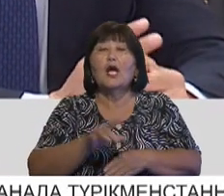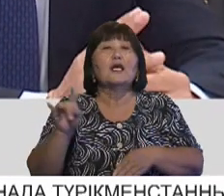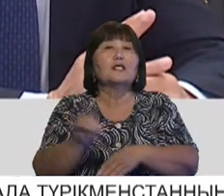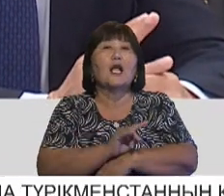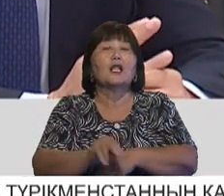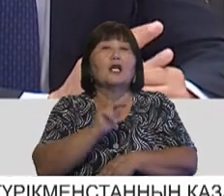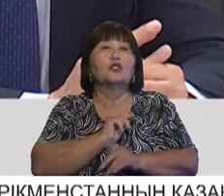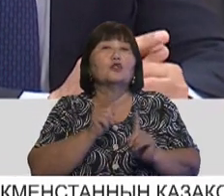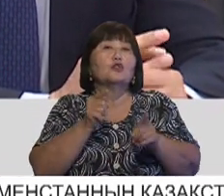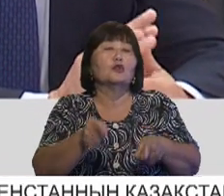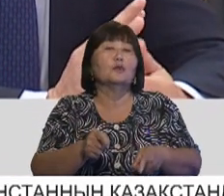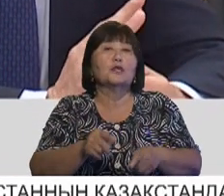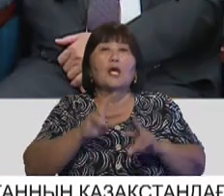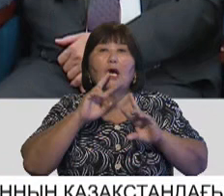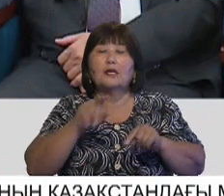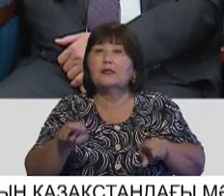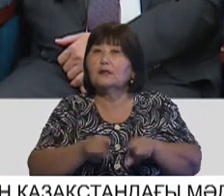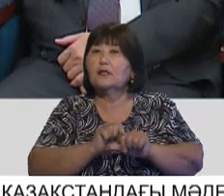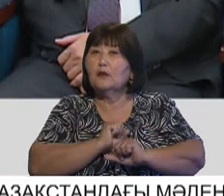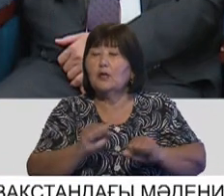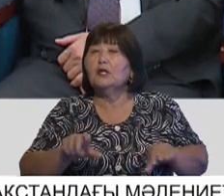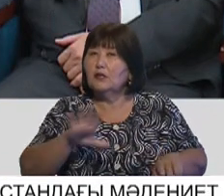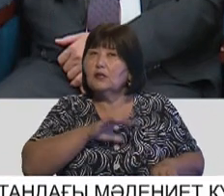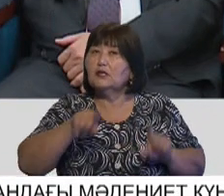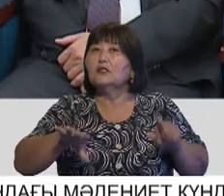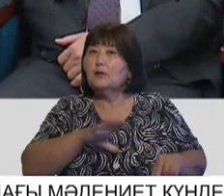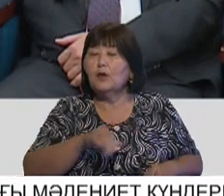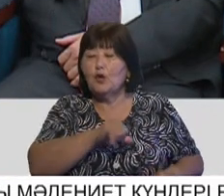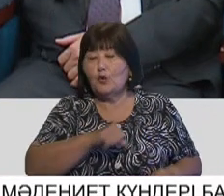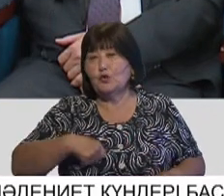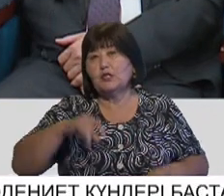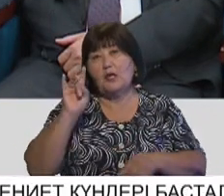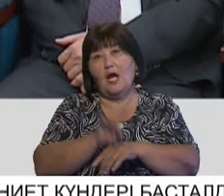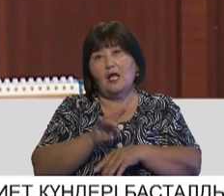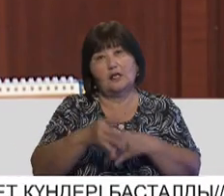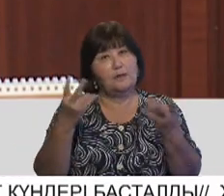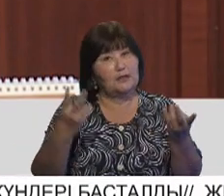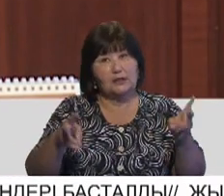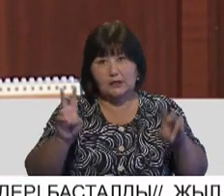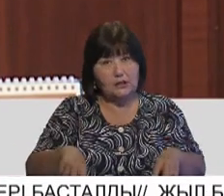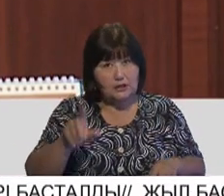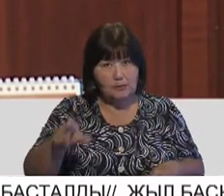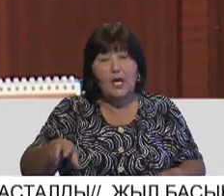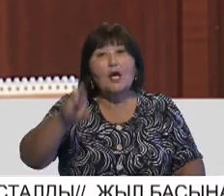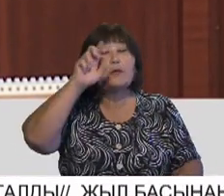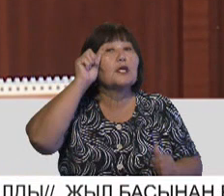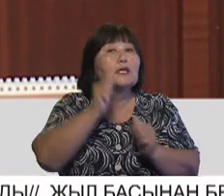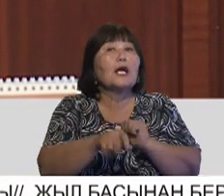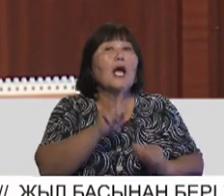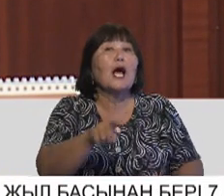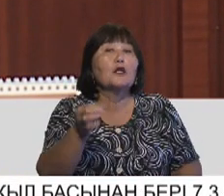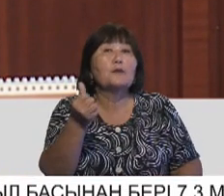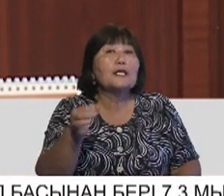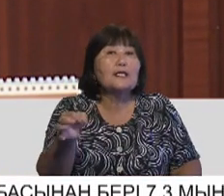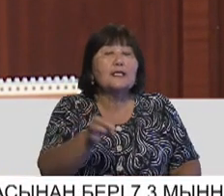орналастыру фактілеріне жол берілмеу керек. Ондай да болады өкінішке орай кейде. Өз-өзімізді алдамай-ақ қояйық, әріптестер. Мемлекеттің әрбір